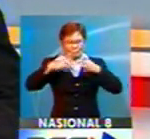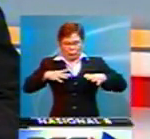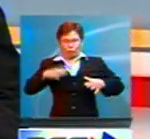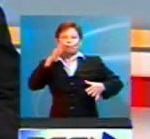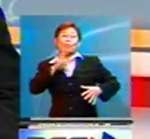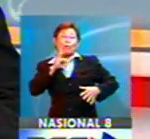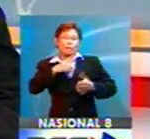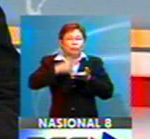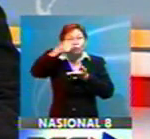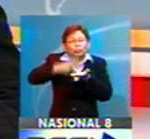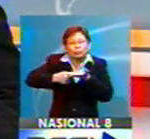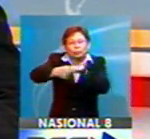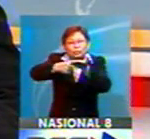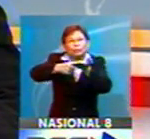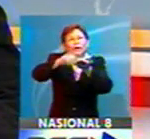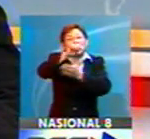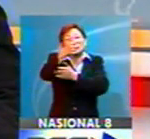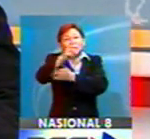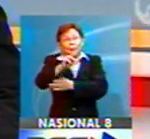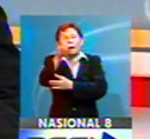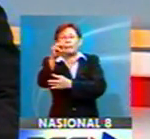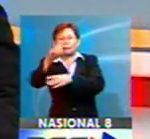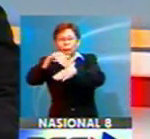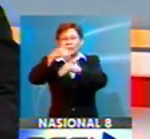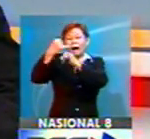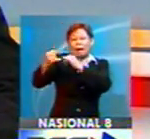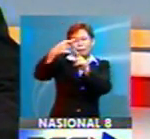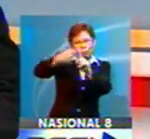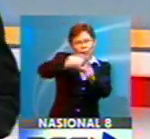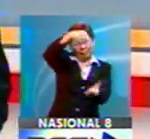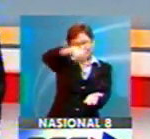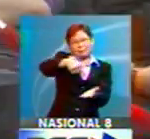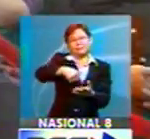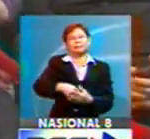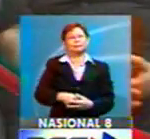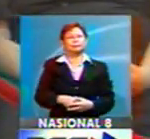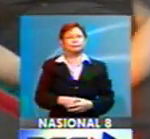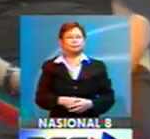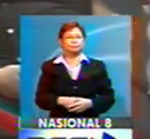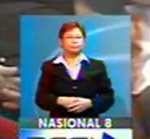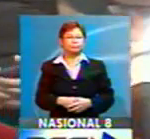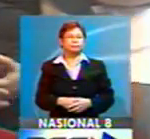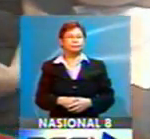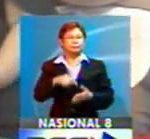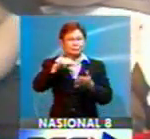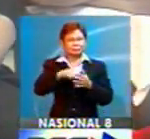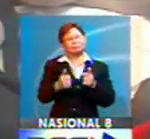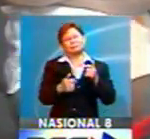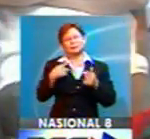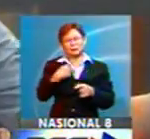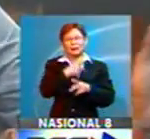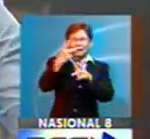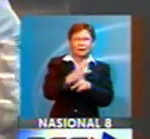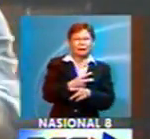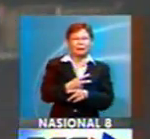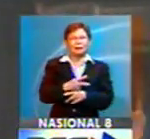dalam mesyuaratnya pada Perhimpunan Agung UMNO 2014 hujung bulan ini. Dalam pemuda, walaupun ini kali pertama kita buat, tak pernah